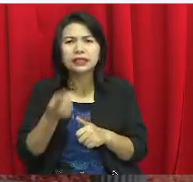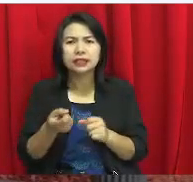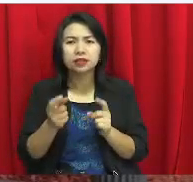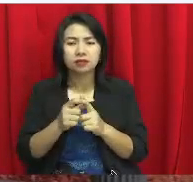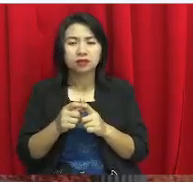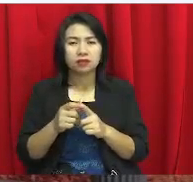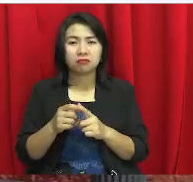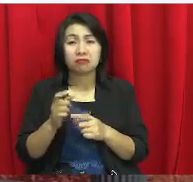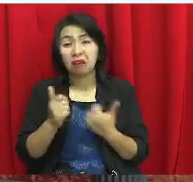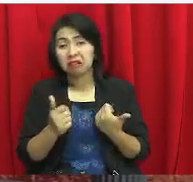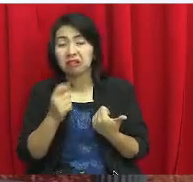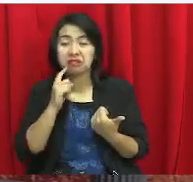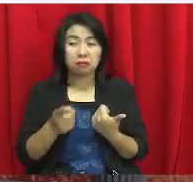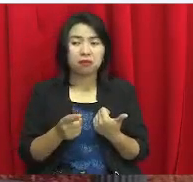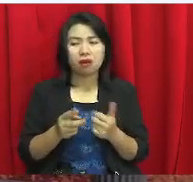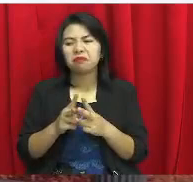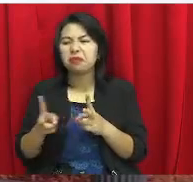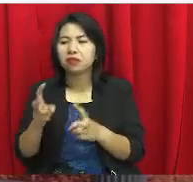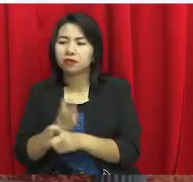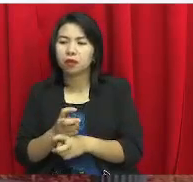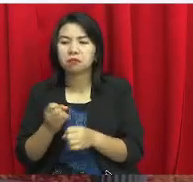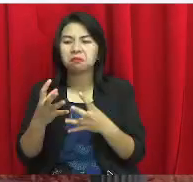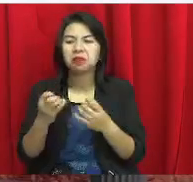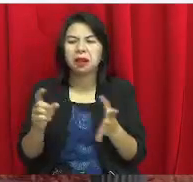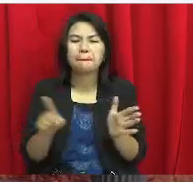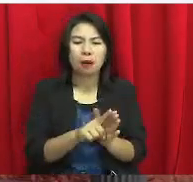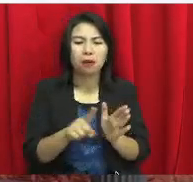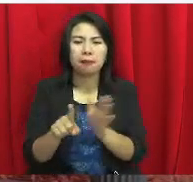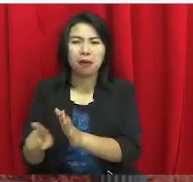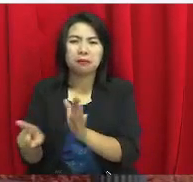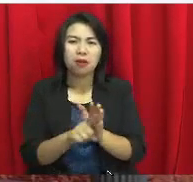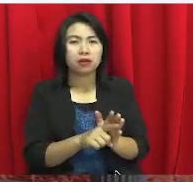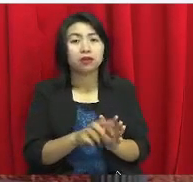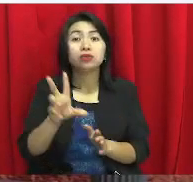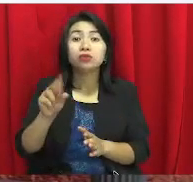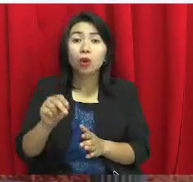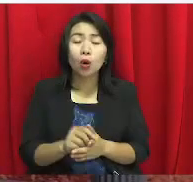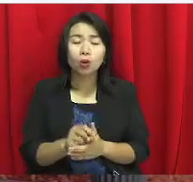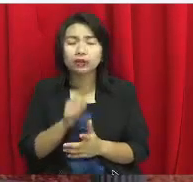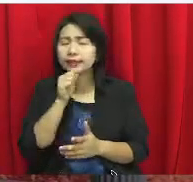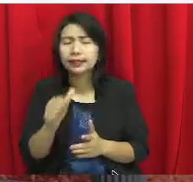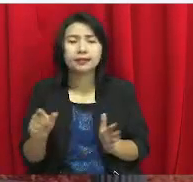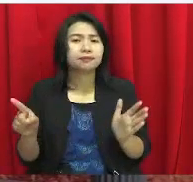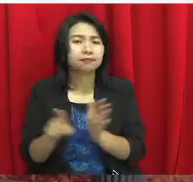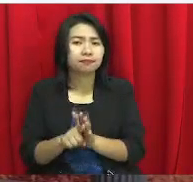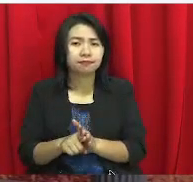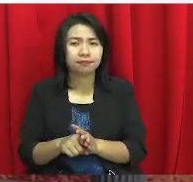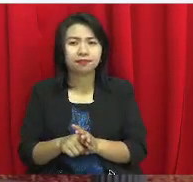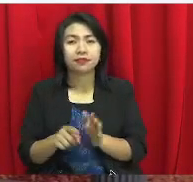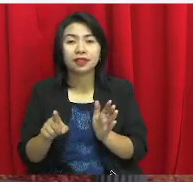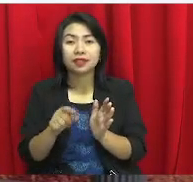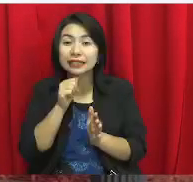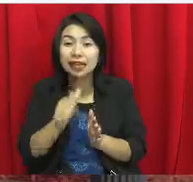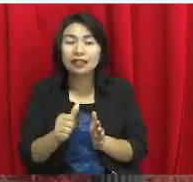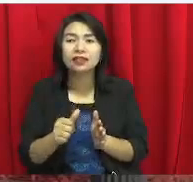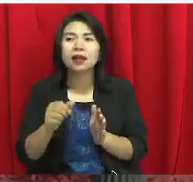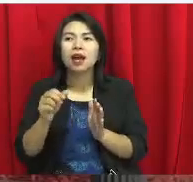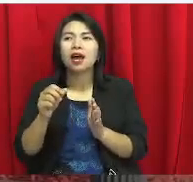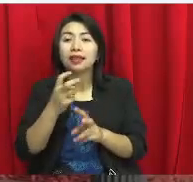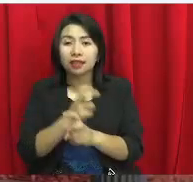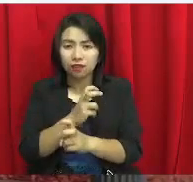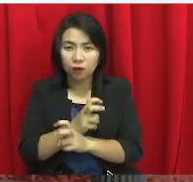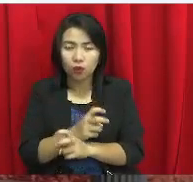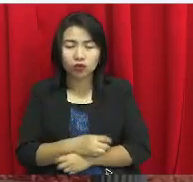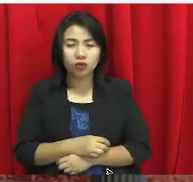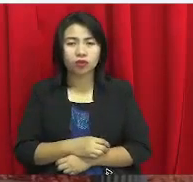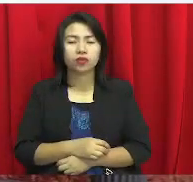daming, it's not that mahirap. Yeah. May instruction . Yeah. Hindi sa mahirap, kapatid. Alam niyo po kung bakit